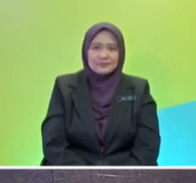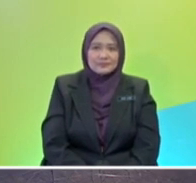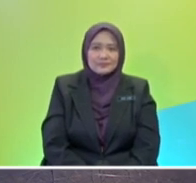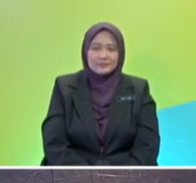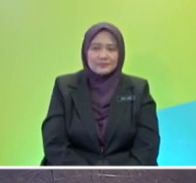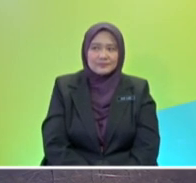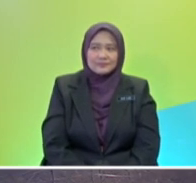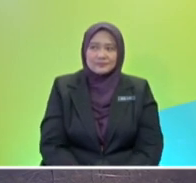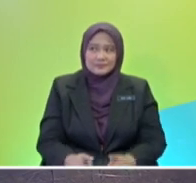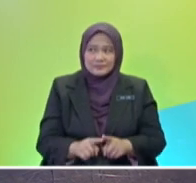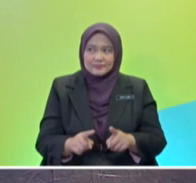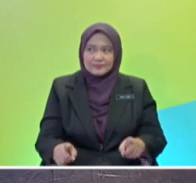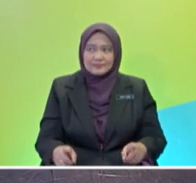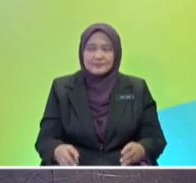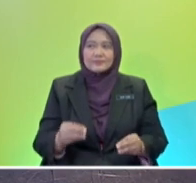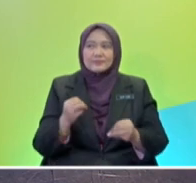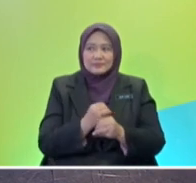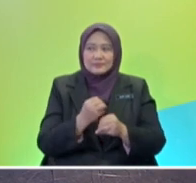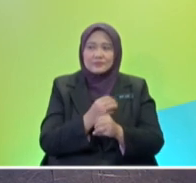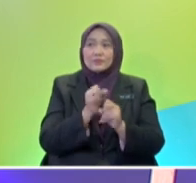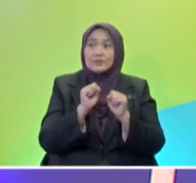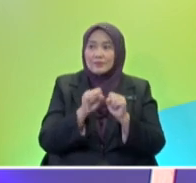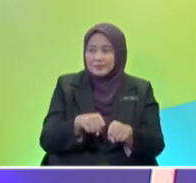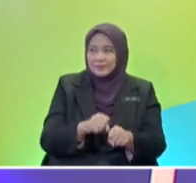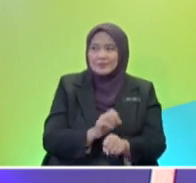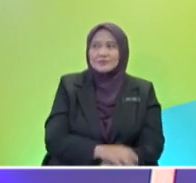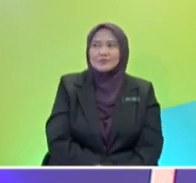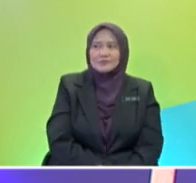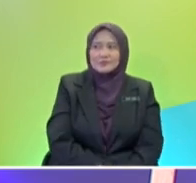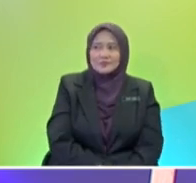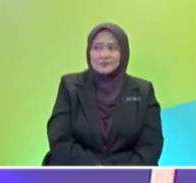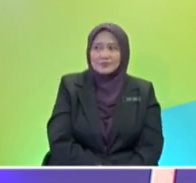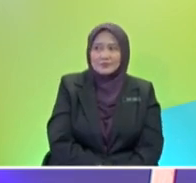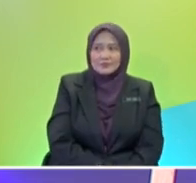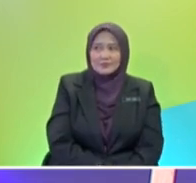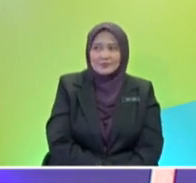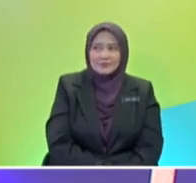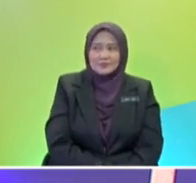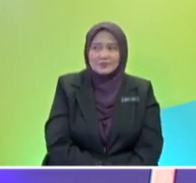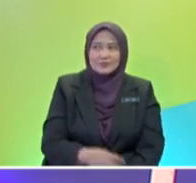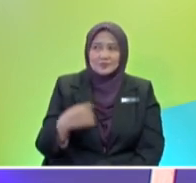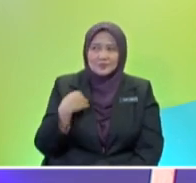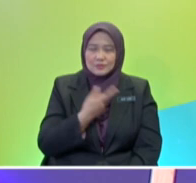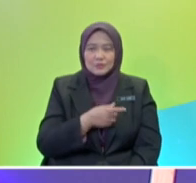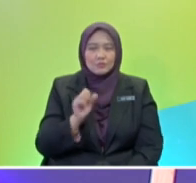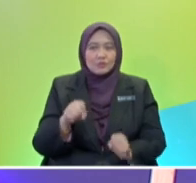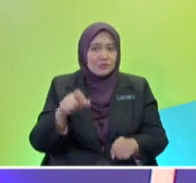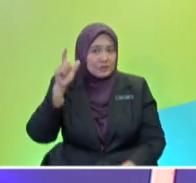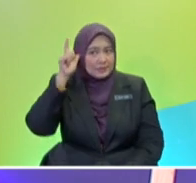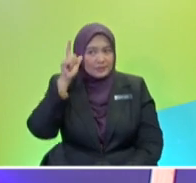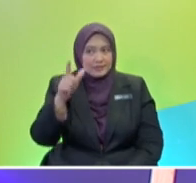tapi masalah ini boleh diselesaikan oke nah tahu macam mana boleh tunggu sehingga ke akhir